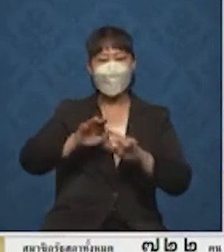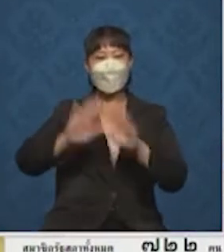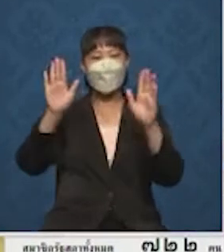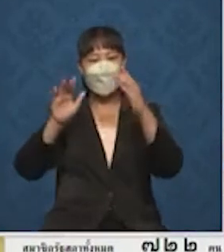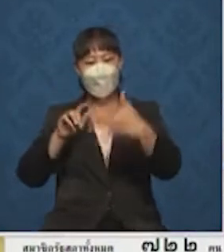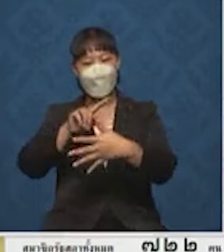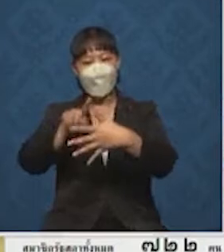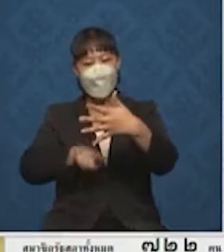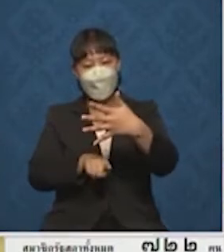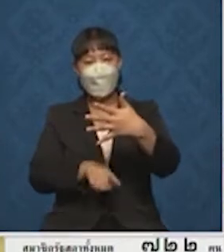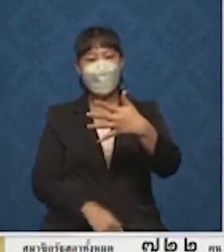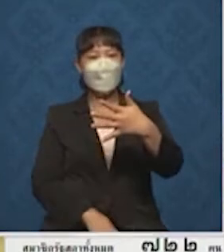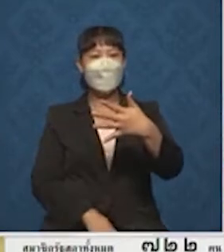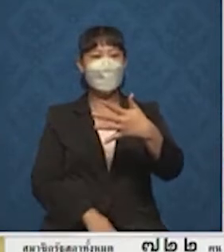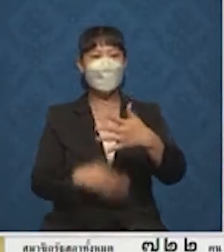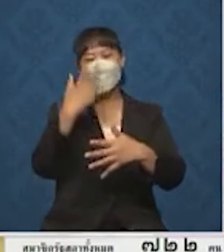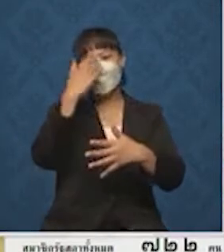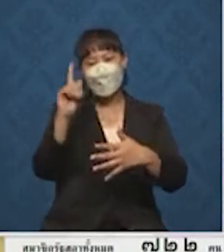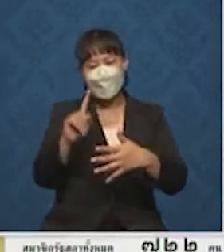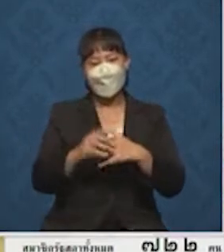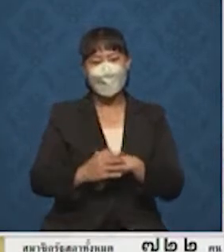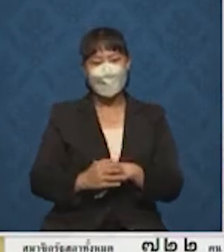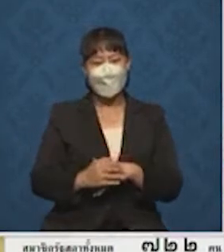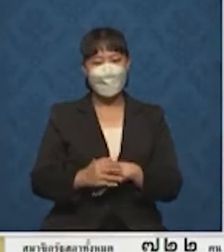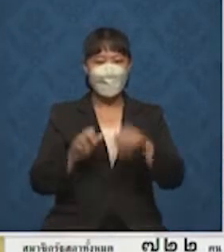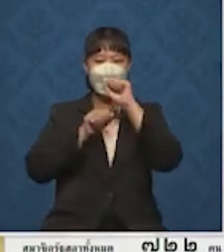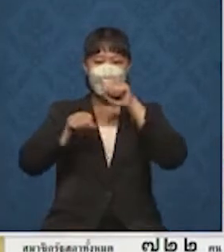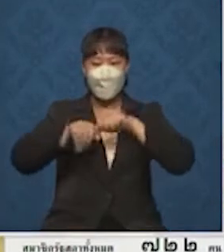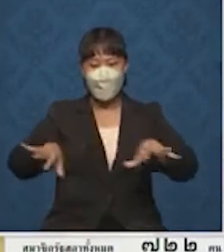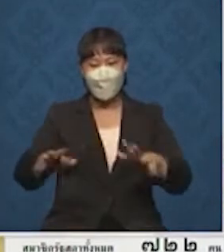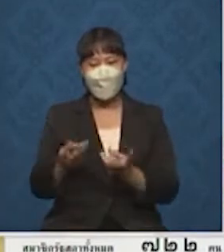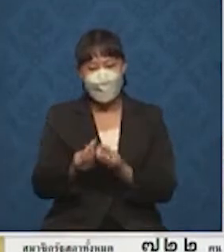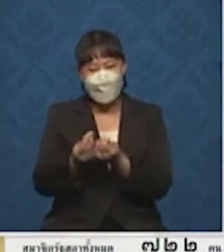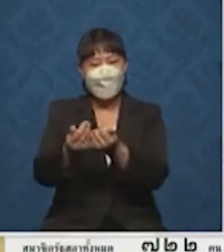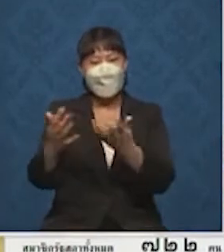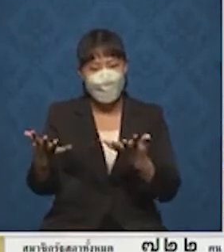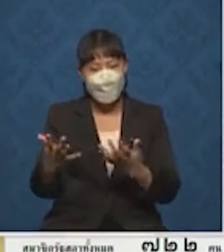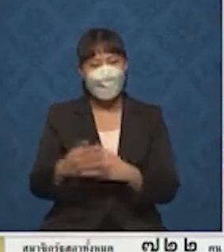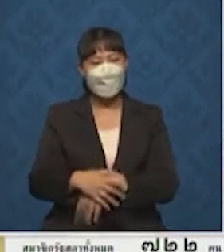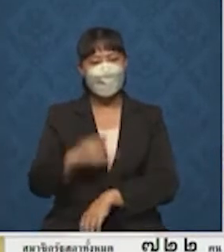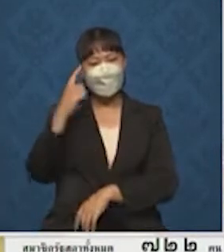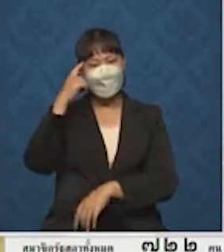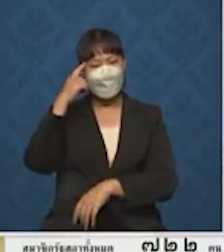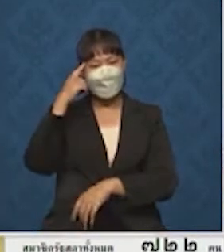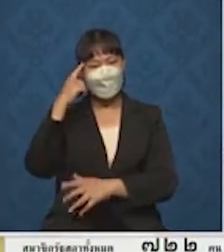เพระอะไรครับเพราะการออกไม่ปลดเปลองไม่รอบพอผมมองวเป็นอยนั้น